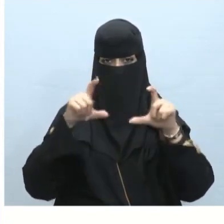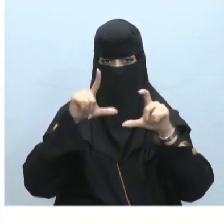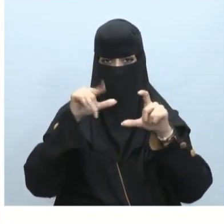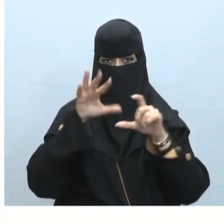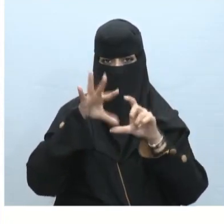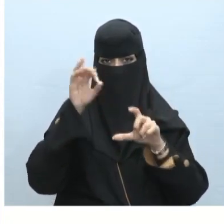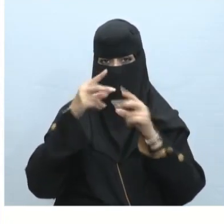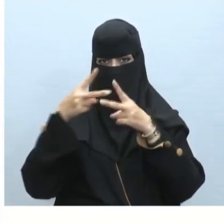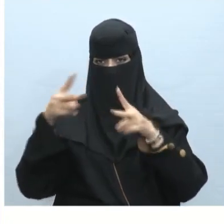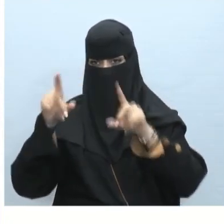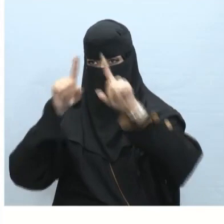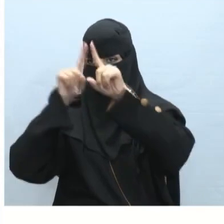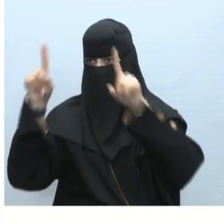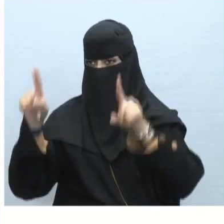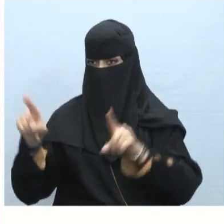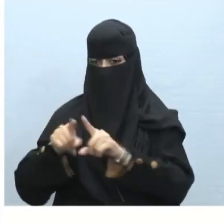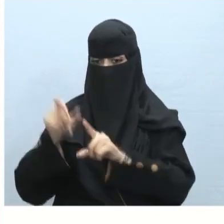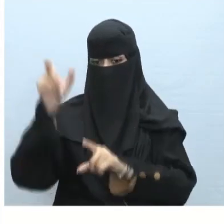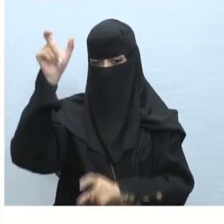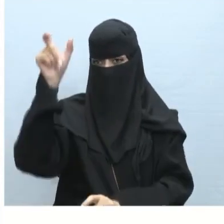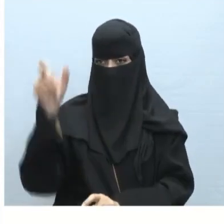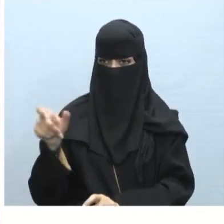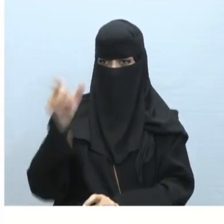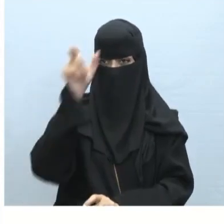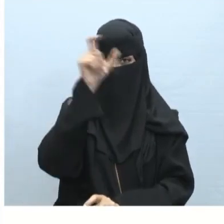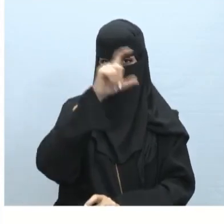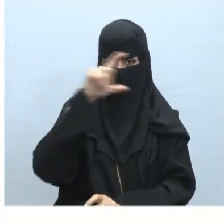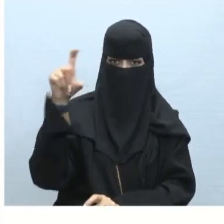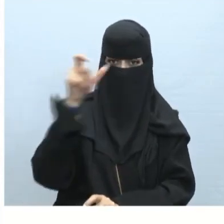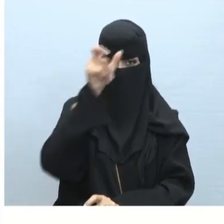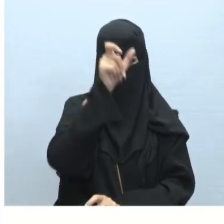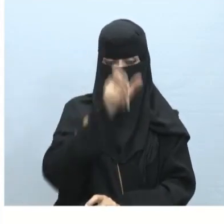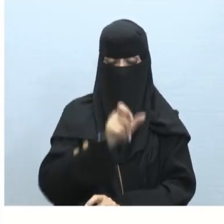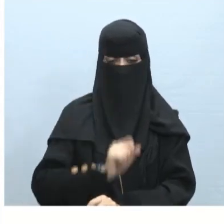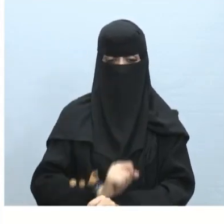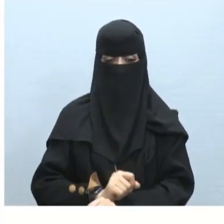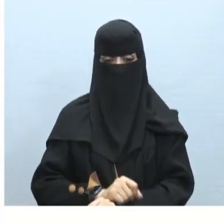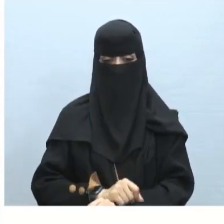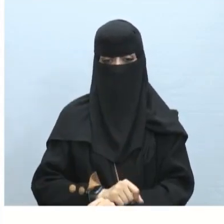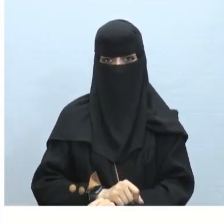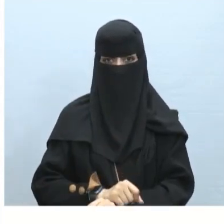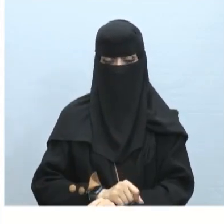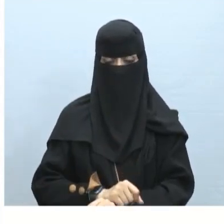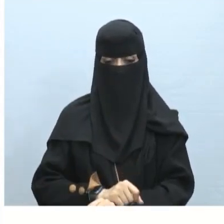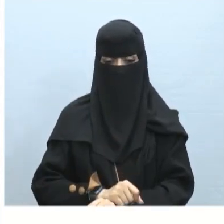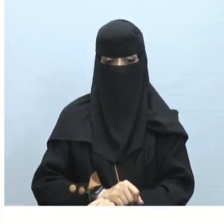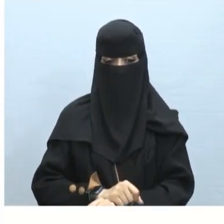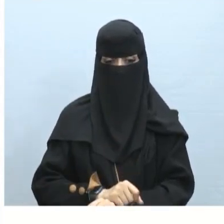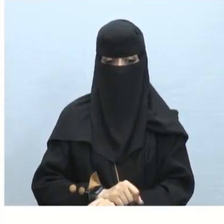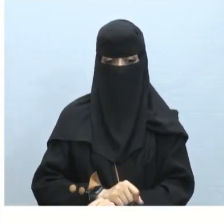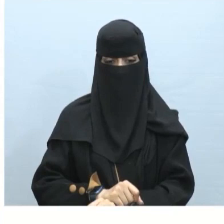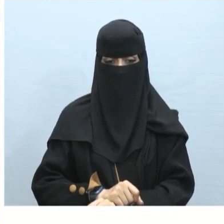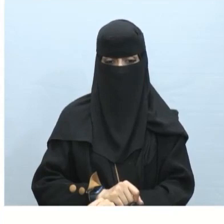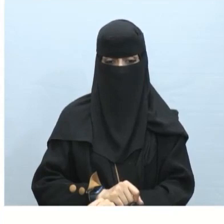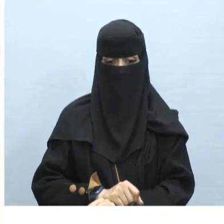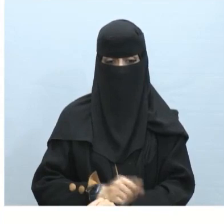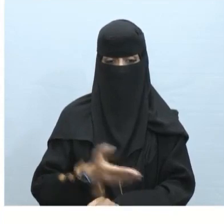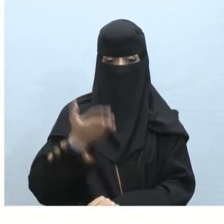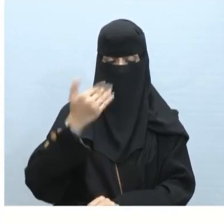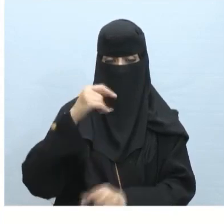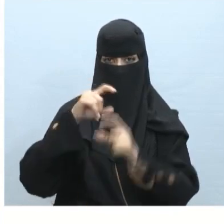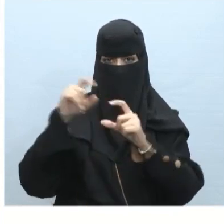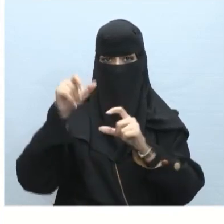ارت ستظهر نافذه او نافذه اختيار رسم سمارت